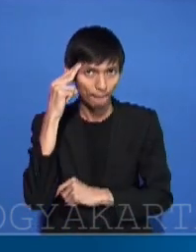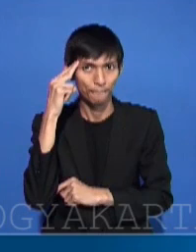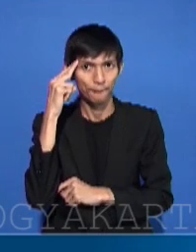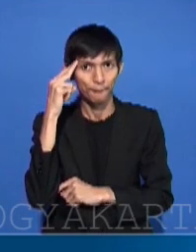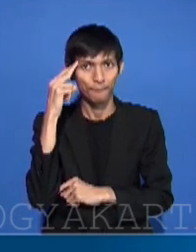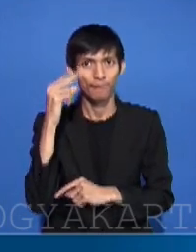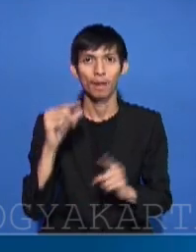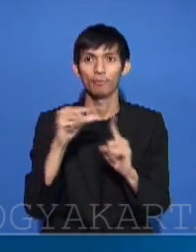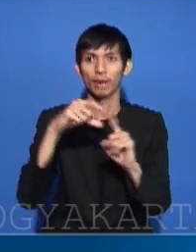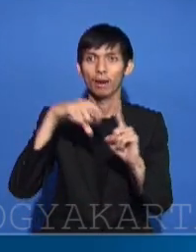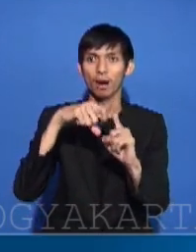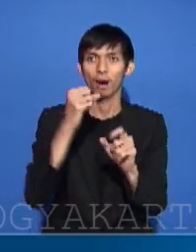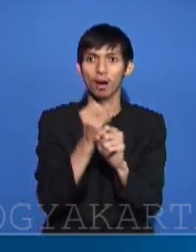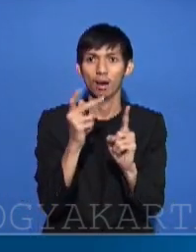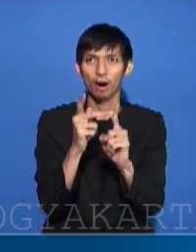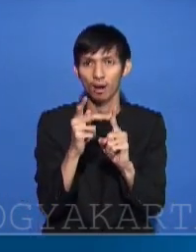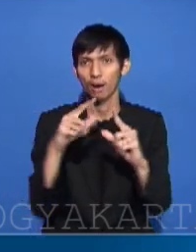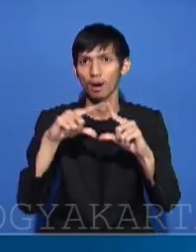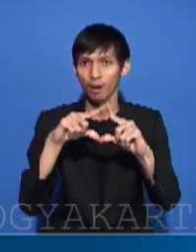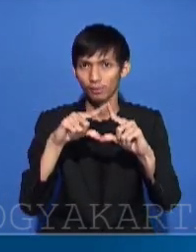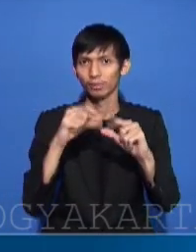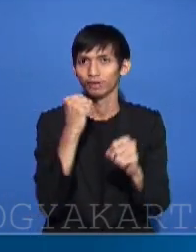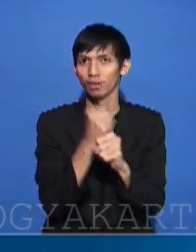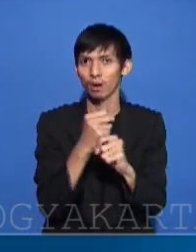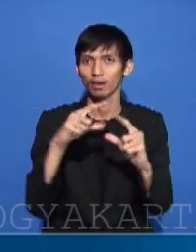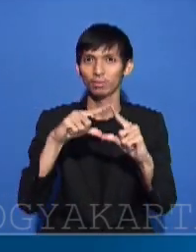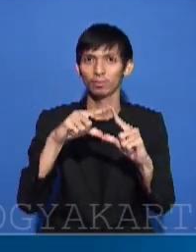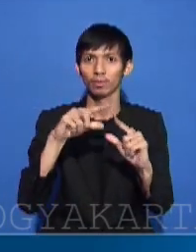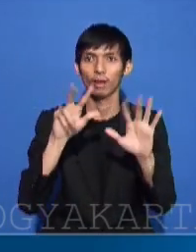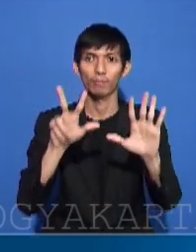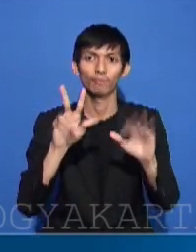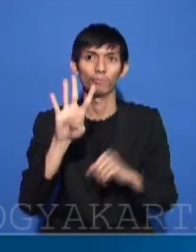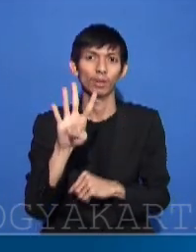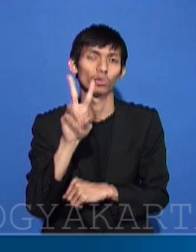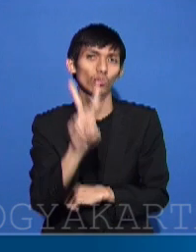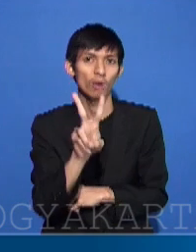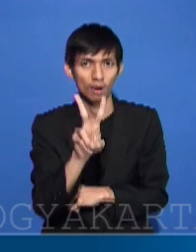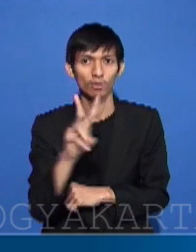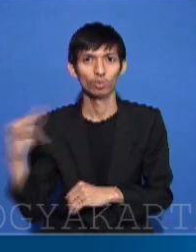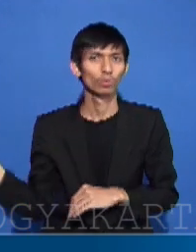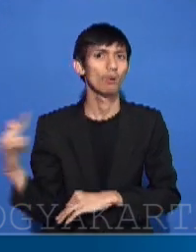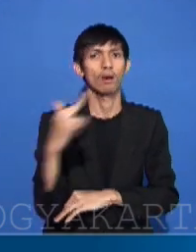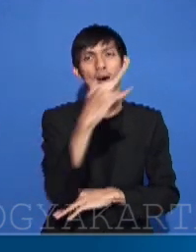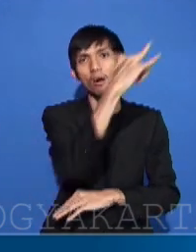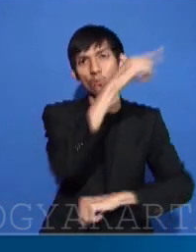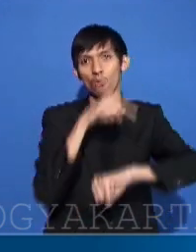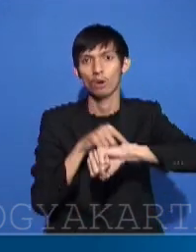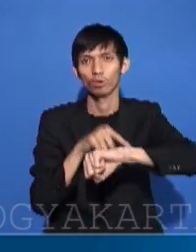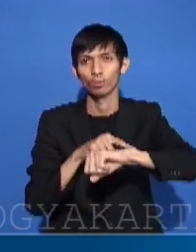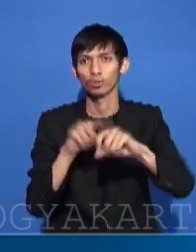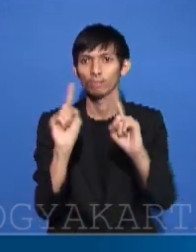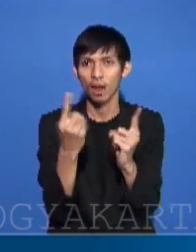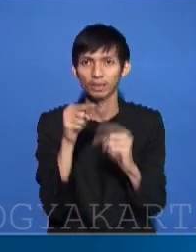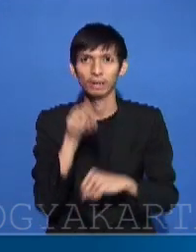A330-300PK-GHA dengan nomor penerbangan GA942. Pesawat tersebut lepas landas pukul 11.05